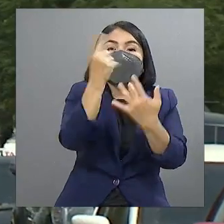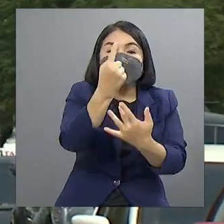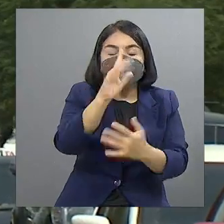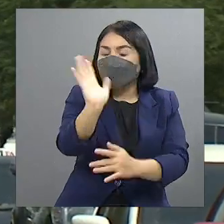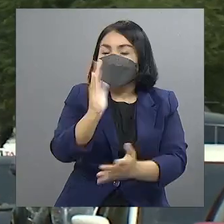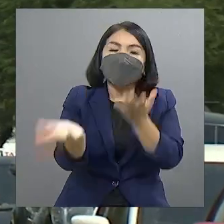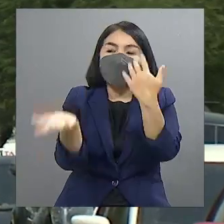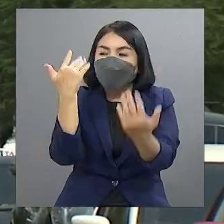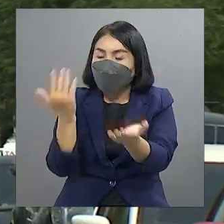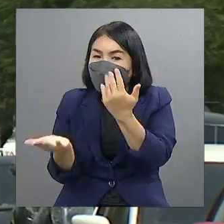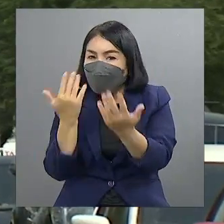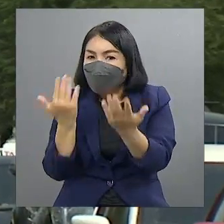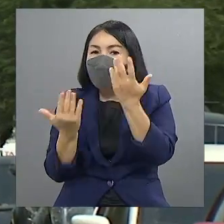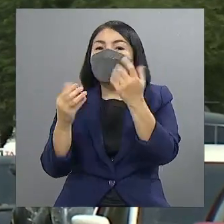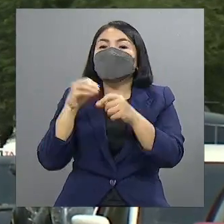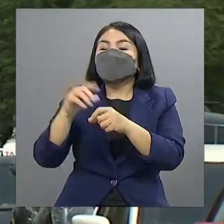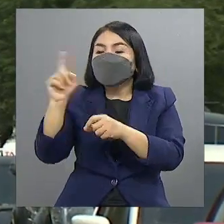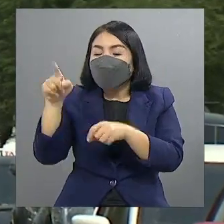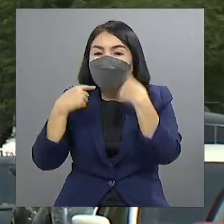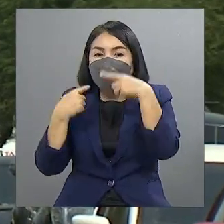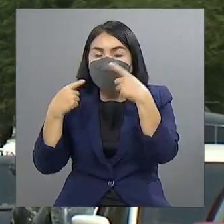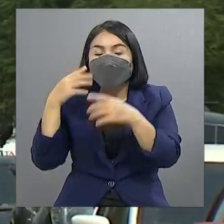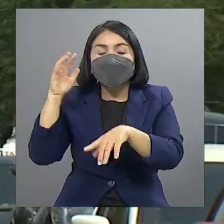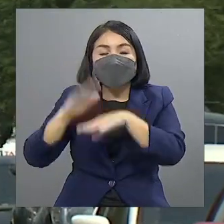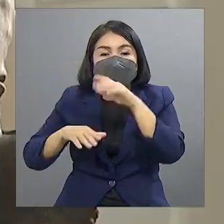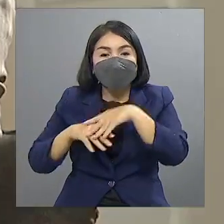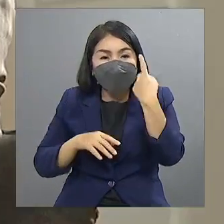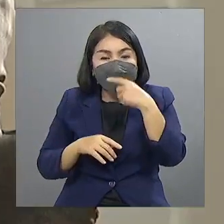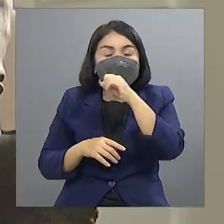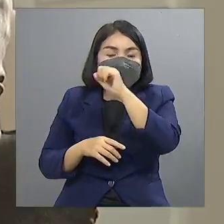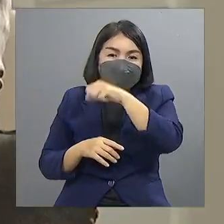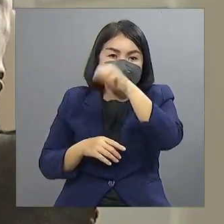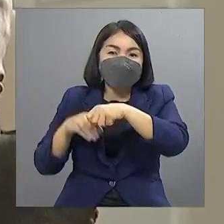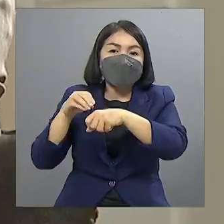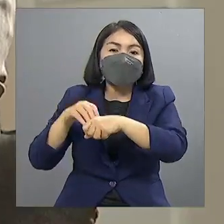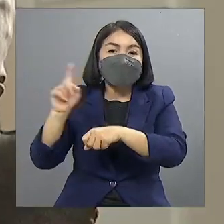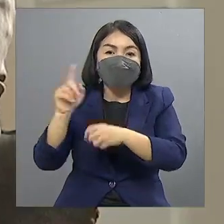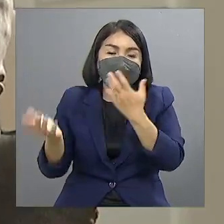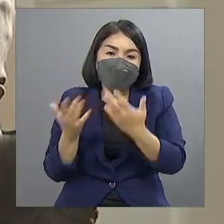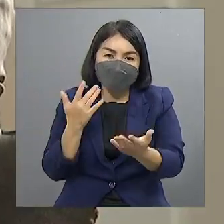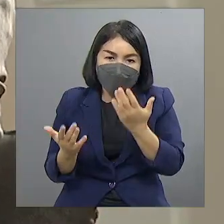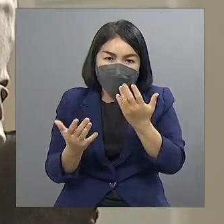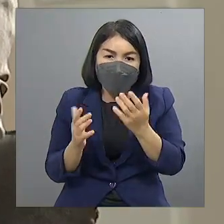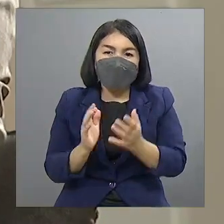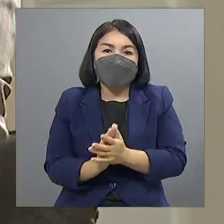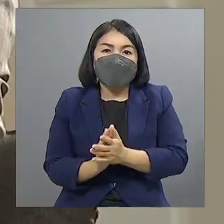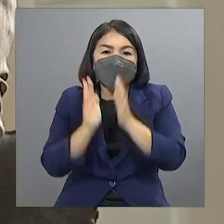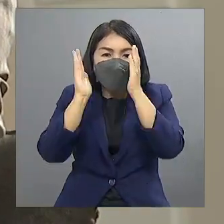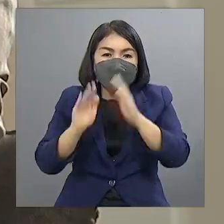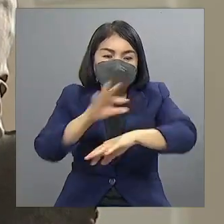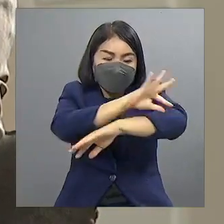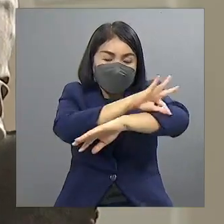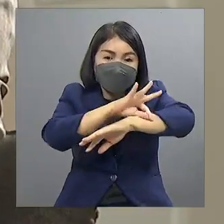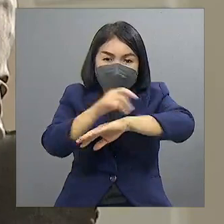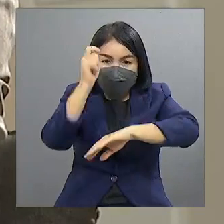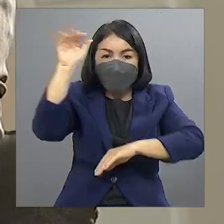าไปอยู่ที่ไหนและใครเป็นคนทำอย่างนี้ใช่ไหม ใช่ครับเพราะว่าบรรดาในเขาเรียกว่าในช่างใหญ ่ ชาวยุโรปเนี่ยจะ